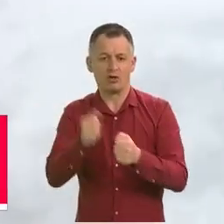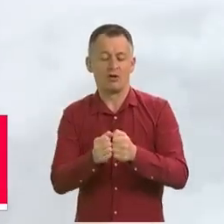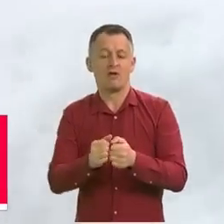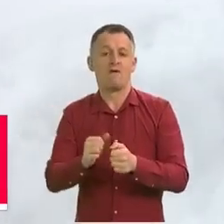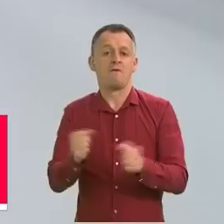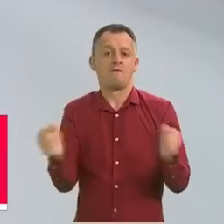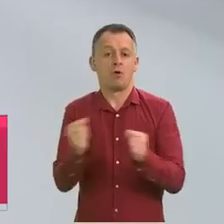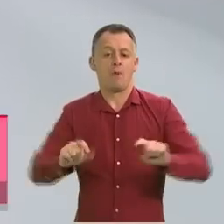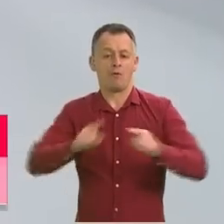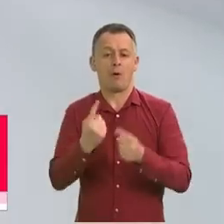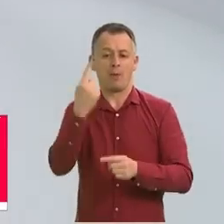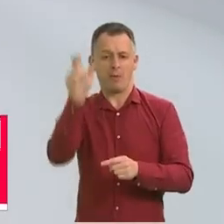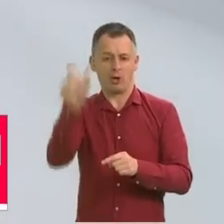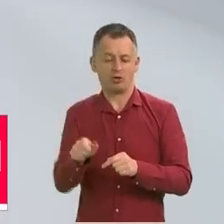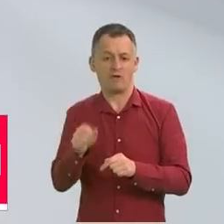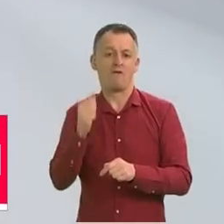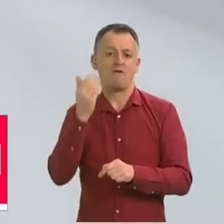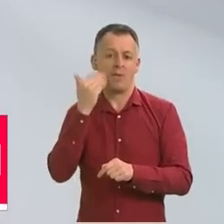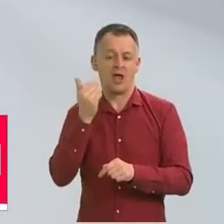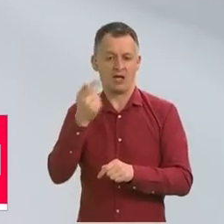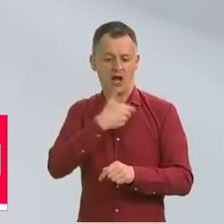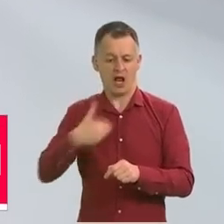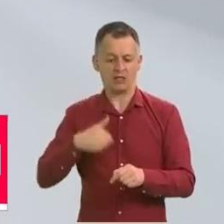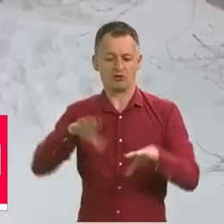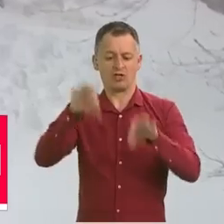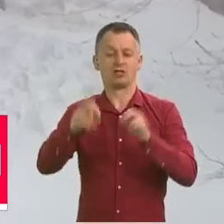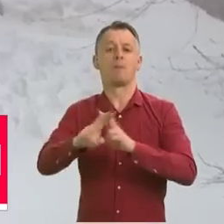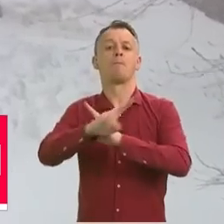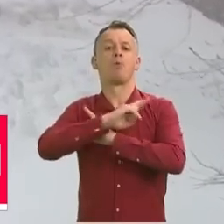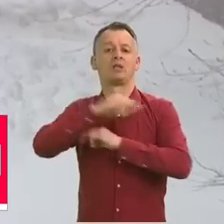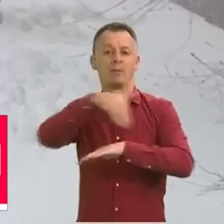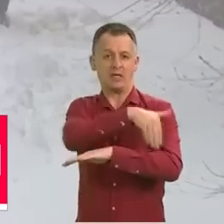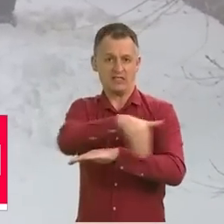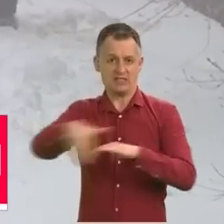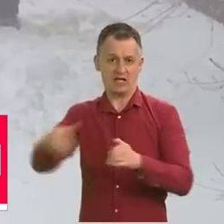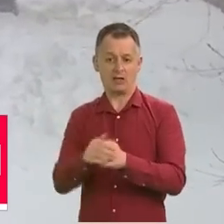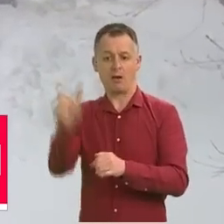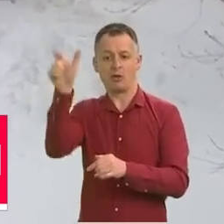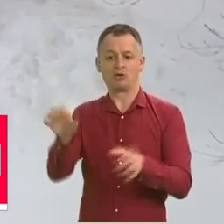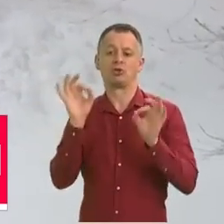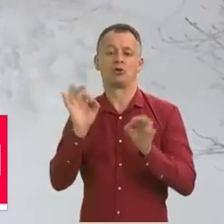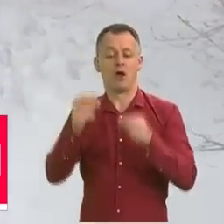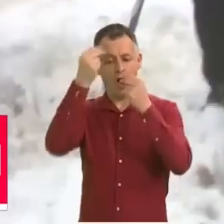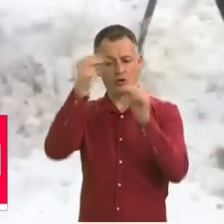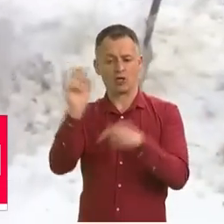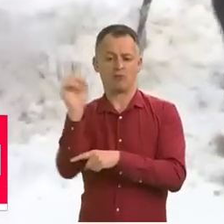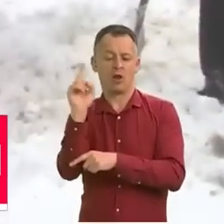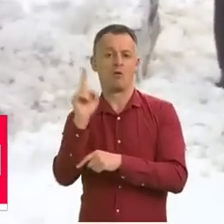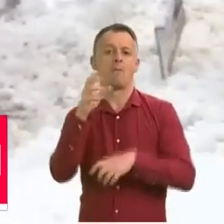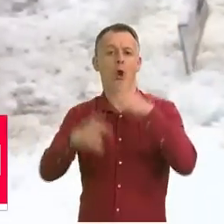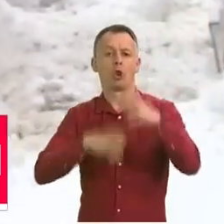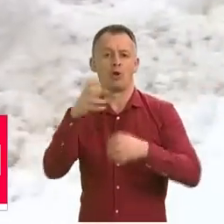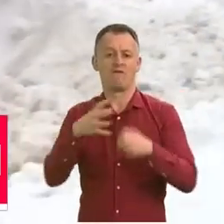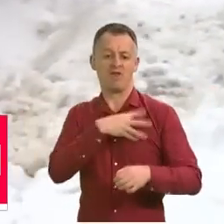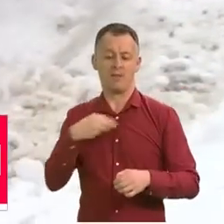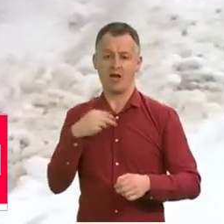prima victimă. O femeie din Galați a fost găsită moartă pe stradă din cauza hipotermiei. Specialiștii au prelungit și codul portocaliu de vreme rea